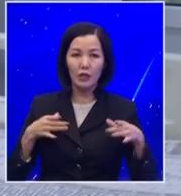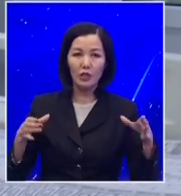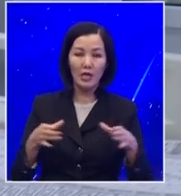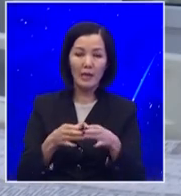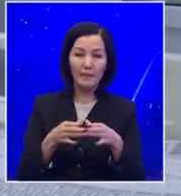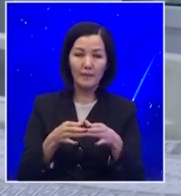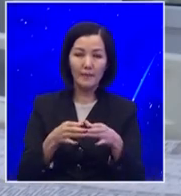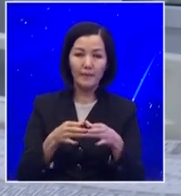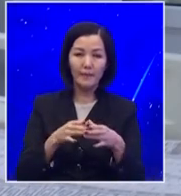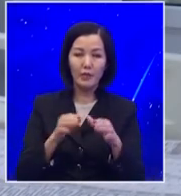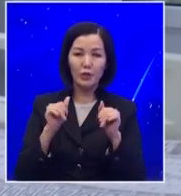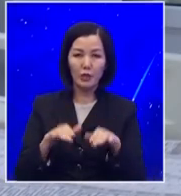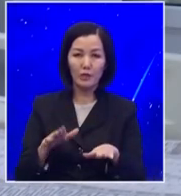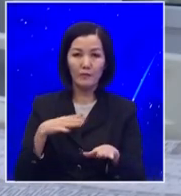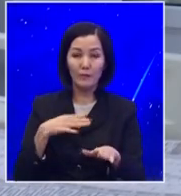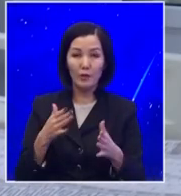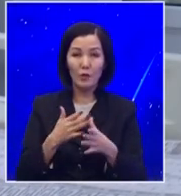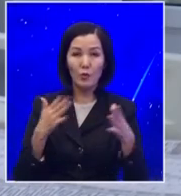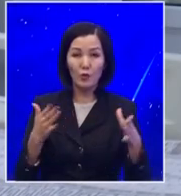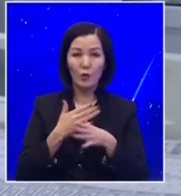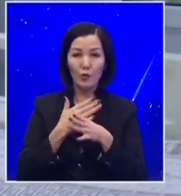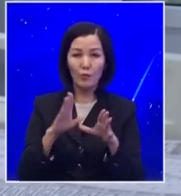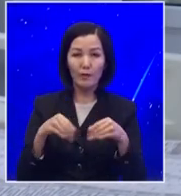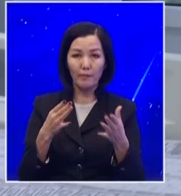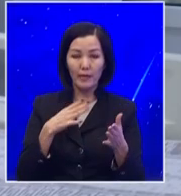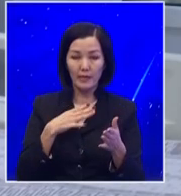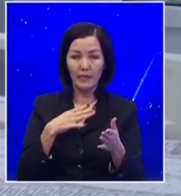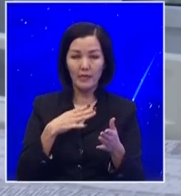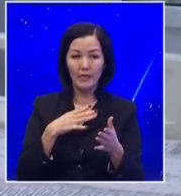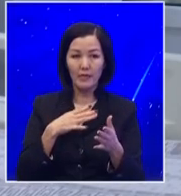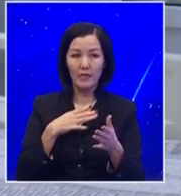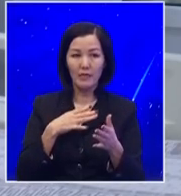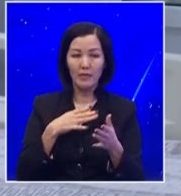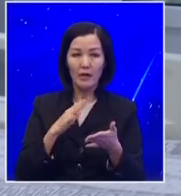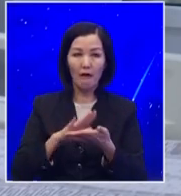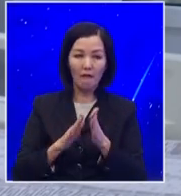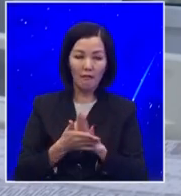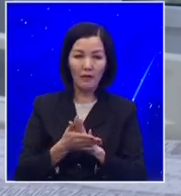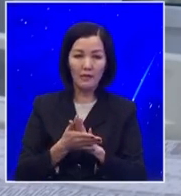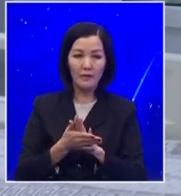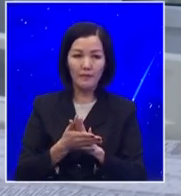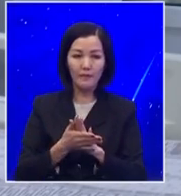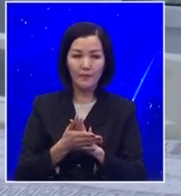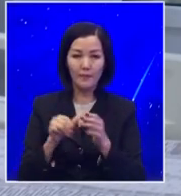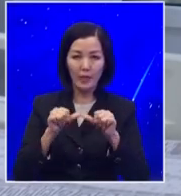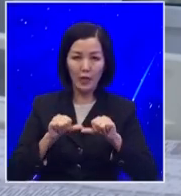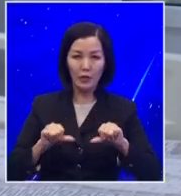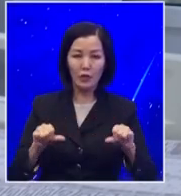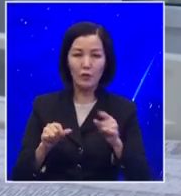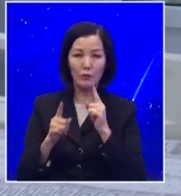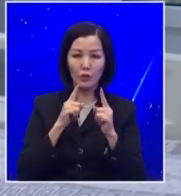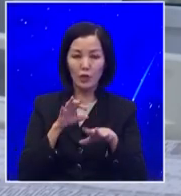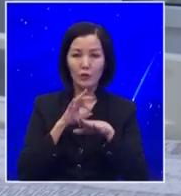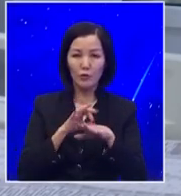реаниматолог, гинекологтар, оларға көп-көп рахмет, келіп, қарайласып, ақылдасып, консилиум жасап,